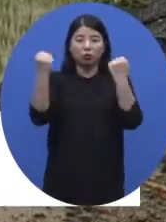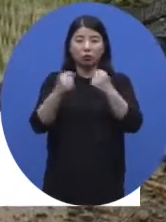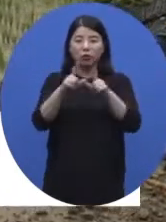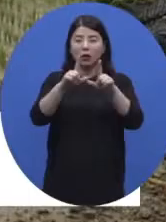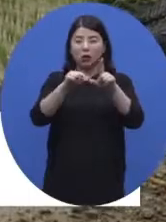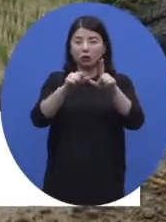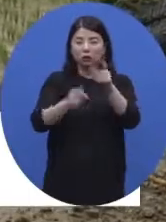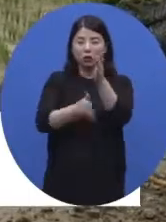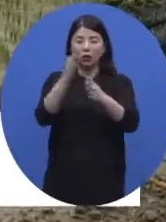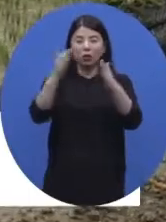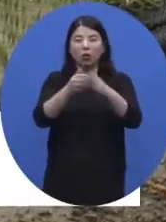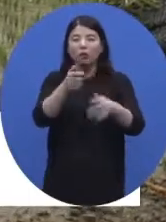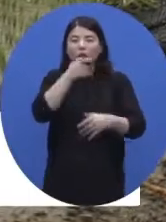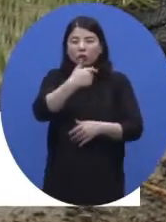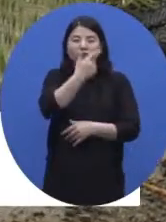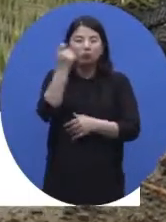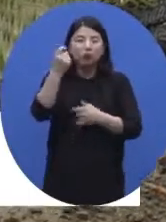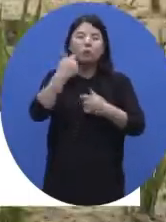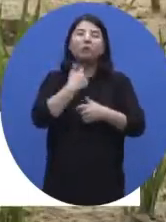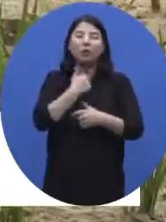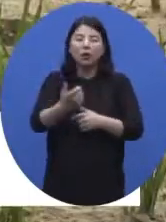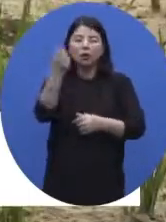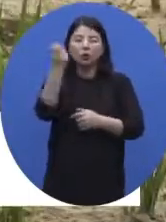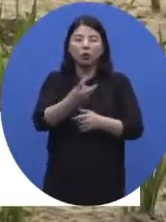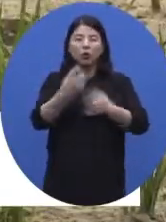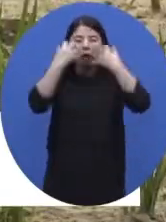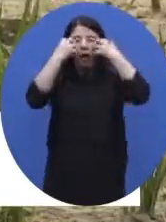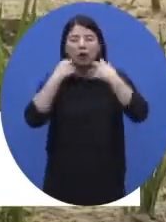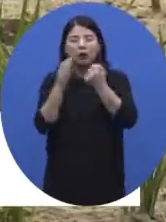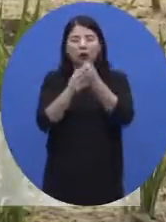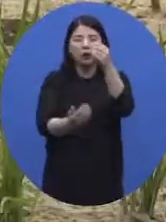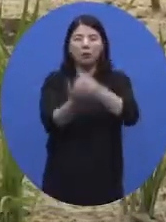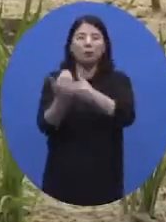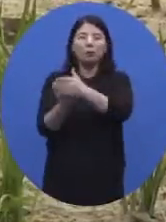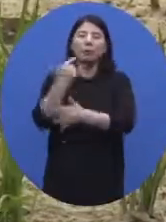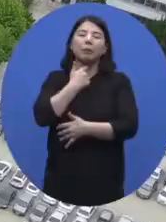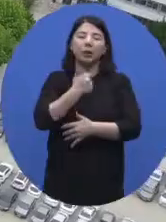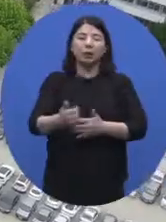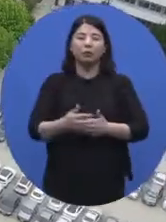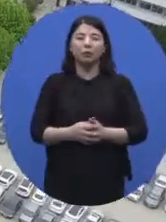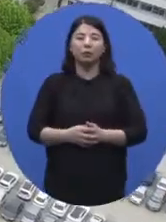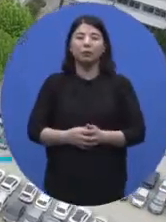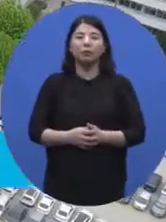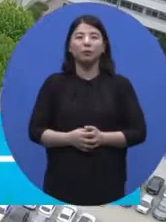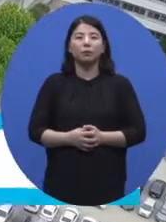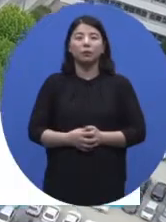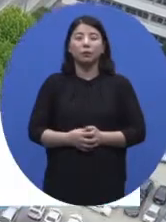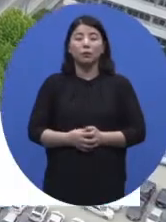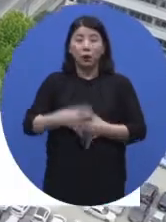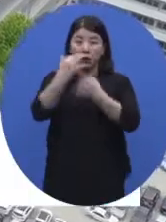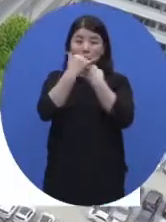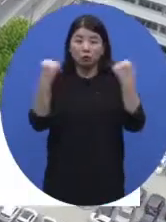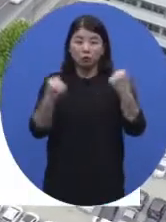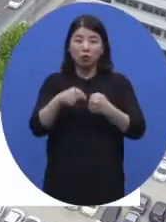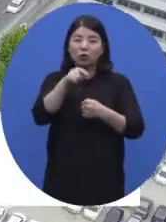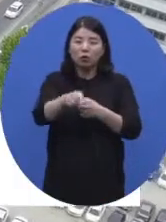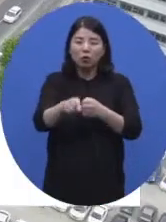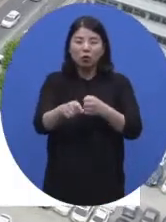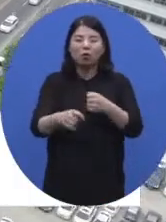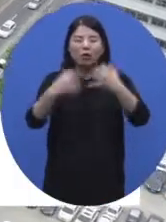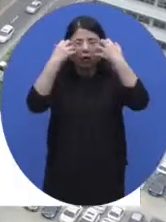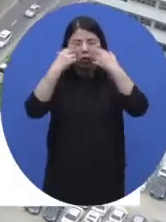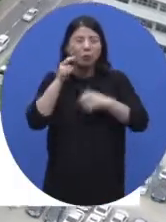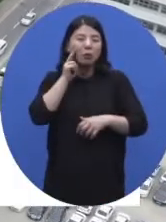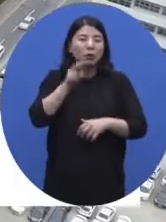용수 부족 을 겪었고 일부 지역에서는 폭염으로 인한 사건 사고도 이 따라 발생했습니다 충청북도는 이런 여름철 폭염과